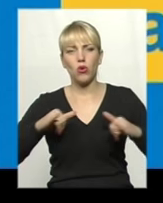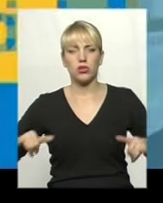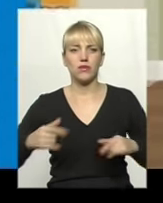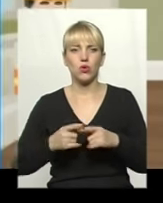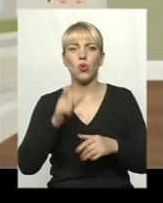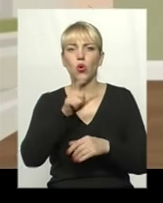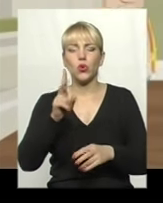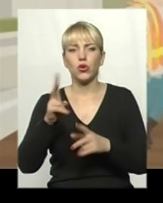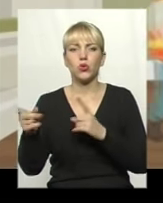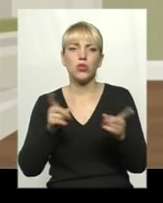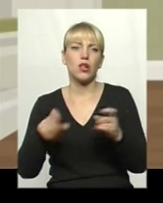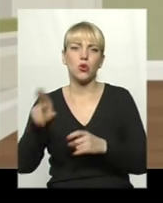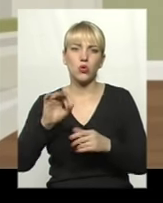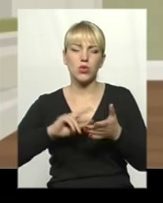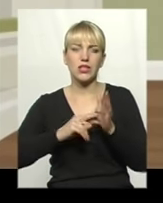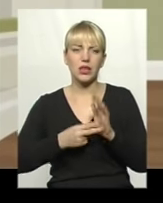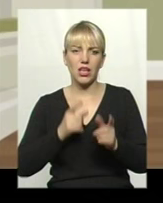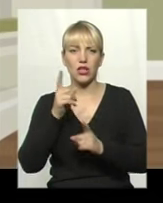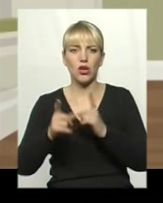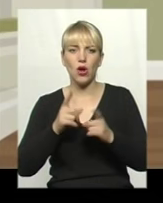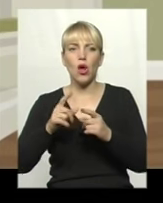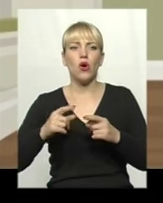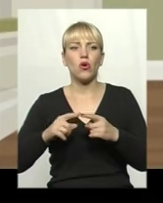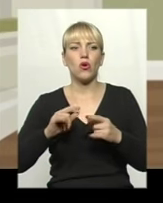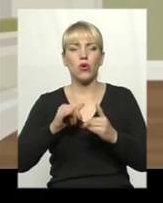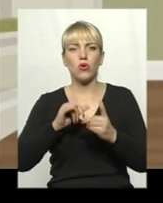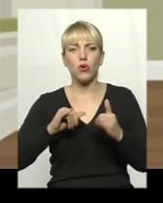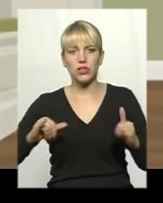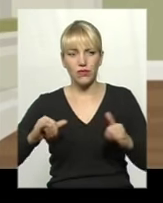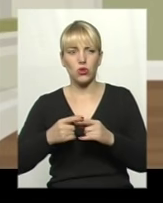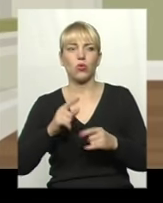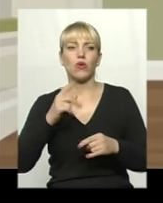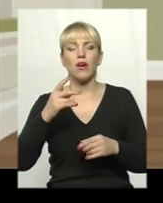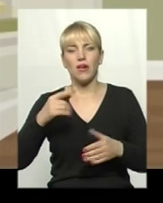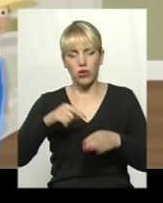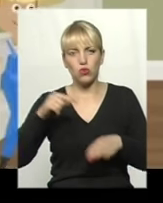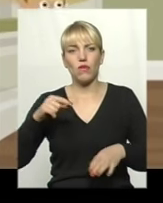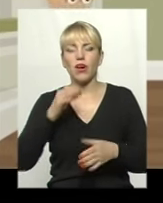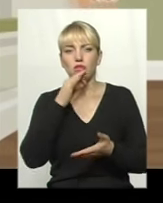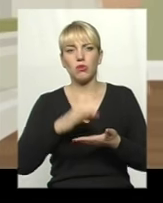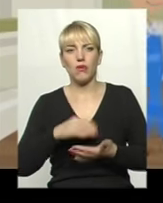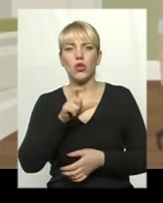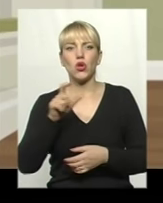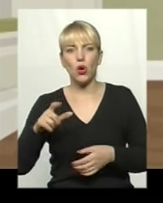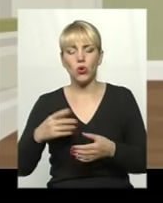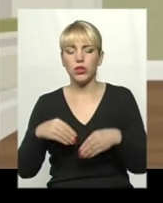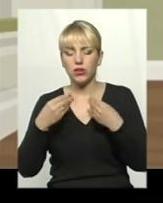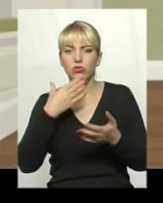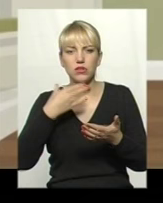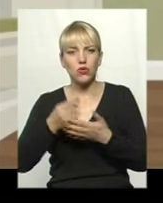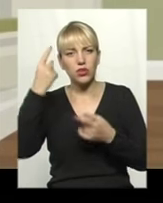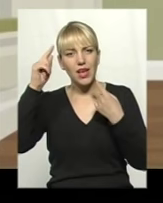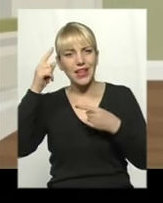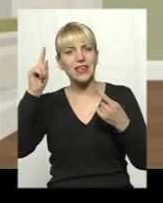котрі залучені до створення стратегії розвитку громади, відчувають певну відповідальність. Окрім того, вони вносять свої ідеї, над